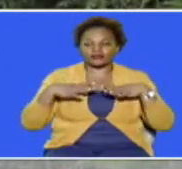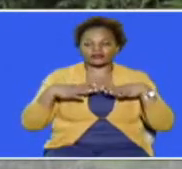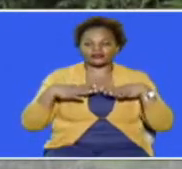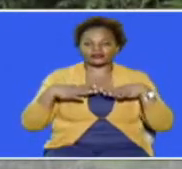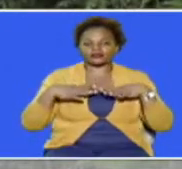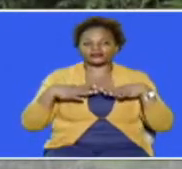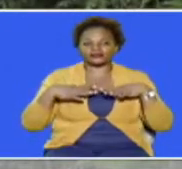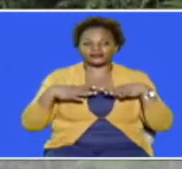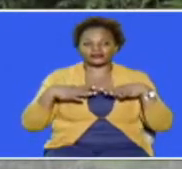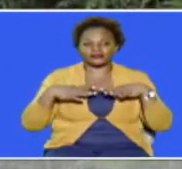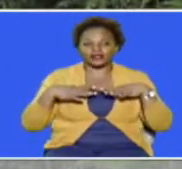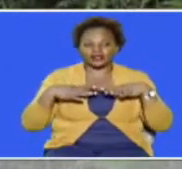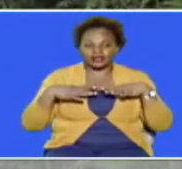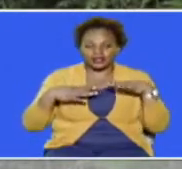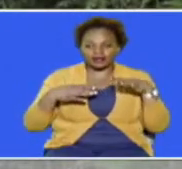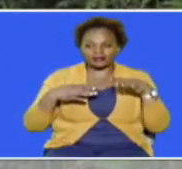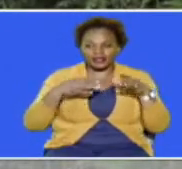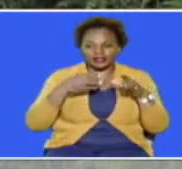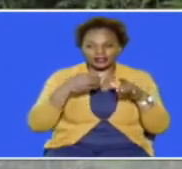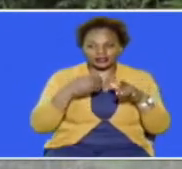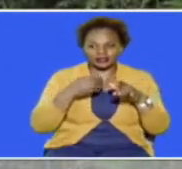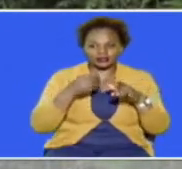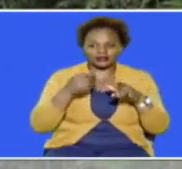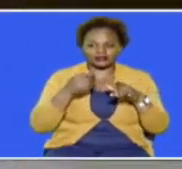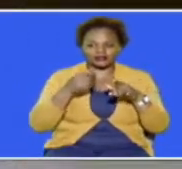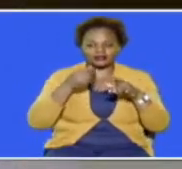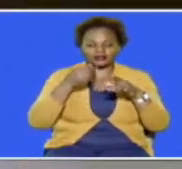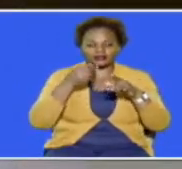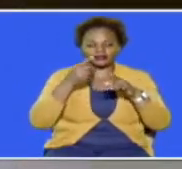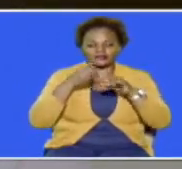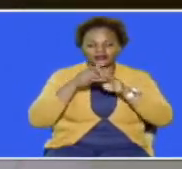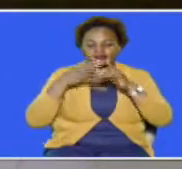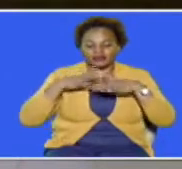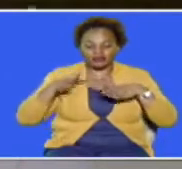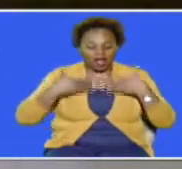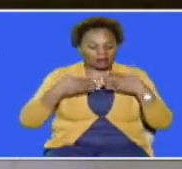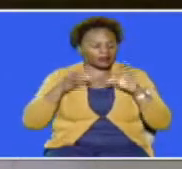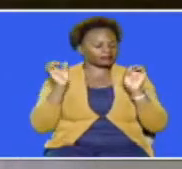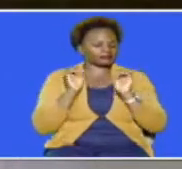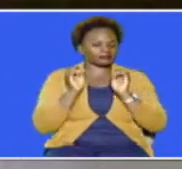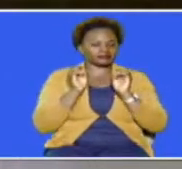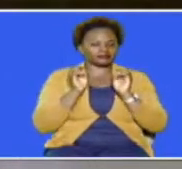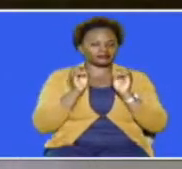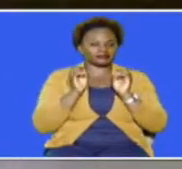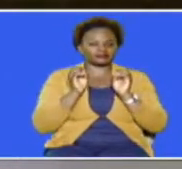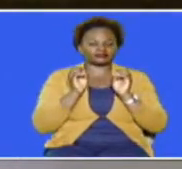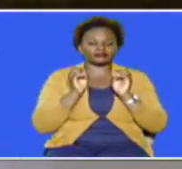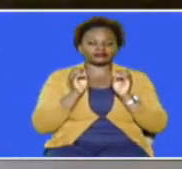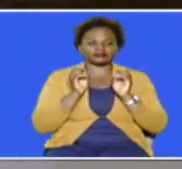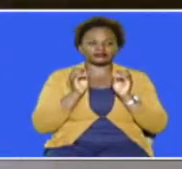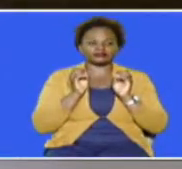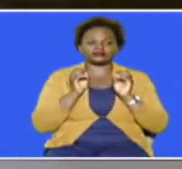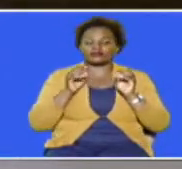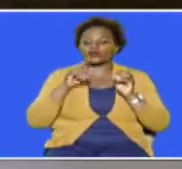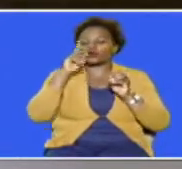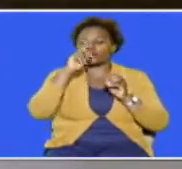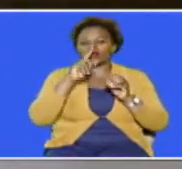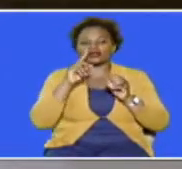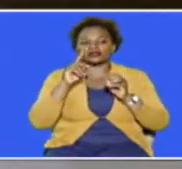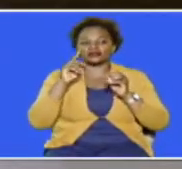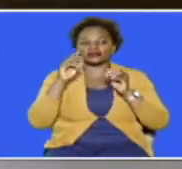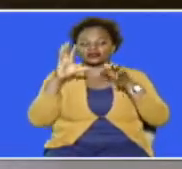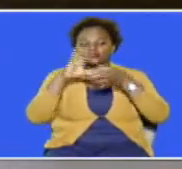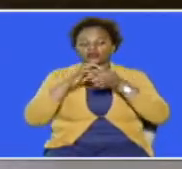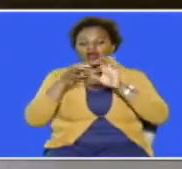we have candidates. The names have been submitted to IBC. People are not happy. I mean, this was supposed to be Azimio la Umoja, where